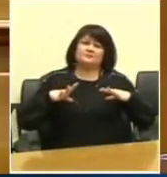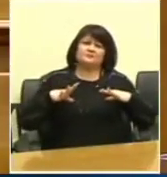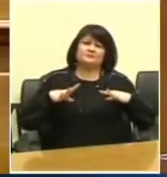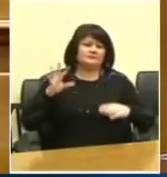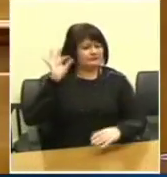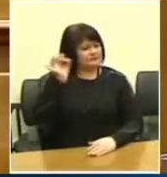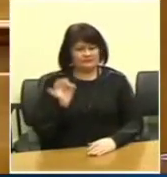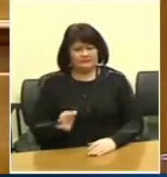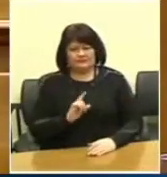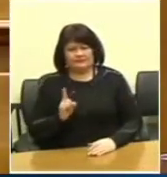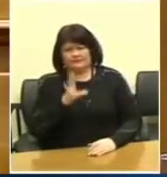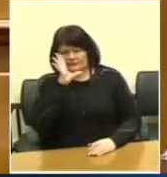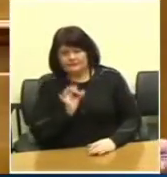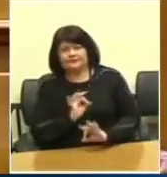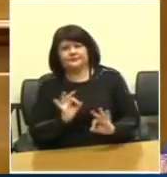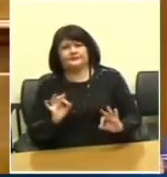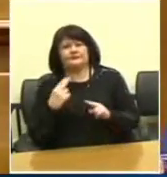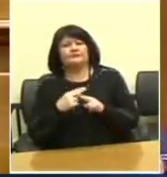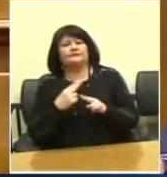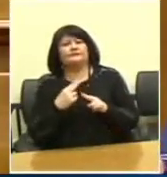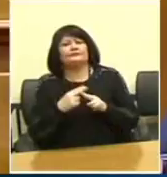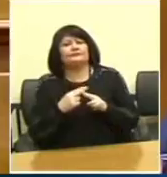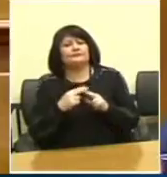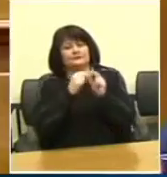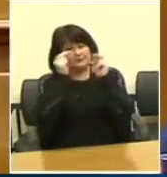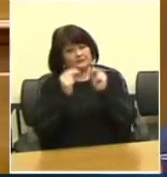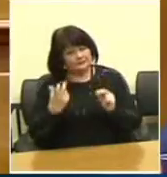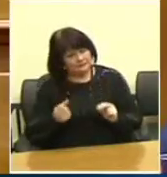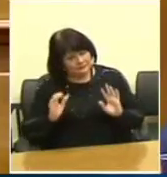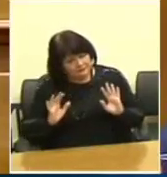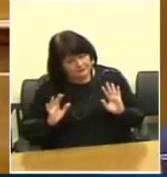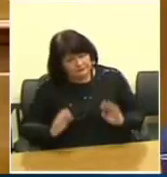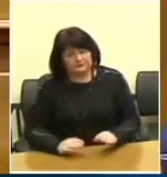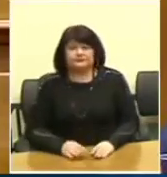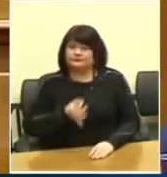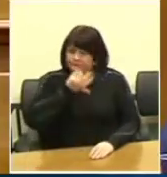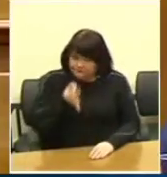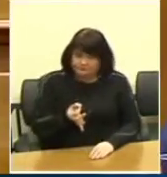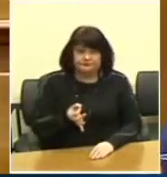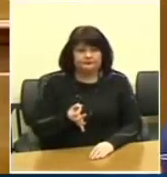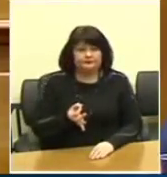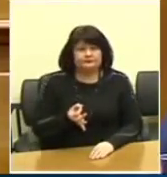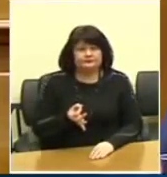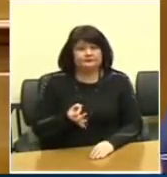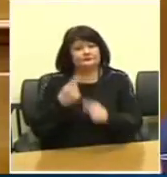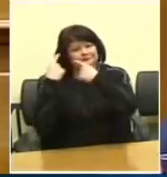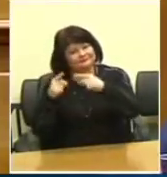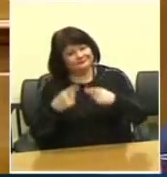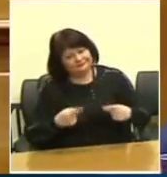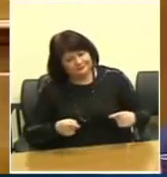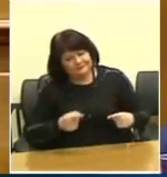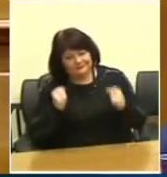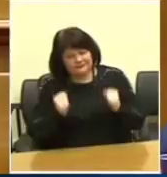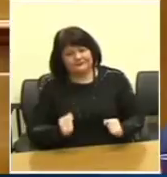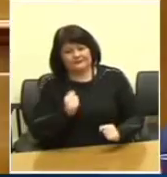αντιθέτως έχει άμεσες και σημαντικές κανονιστικές συνέπειες. Και θα έλεγα λοιπόν ότι με βάση τη διαφορετική μας θέση